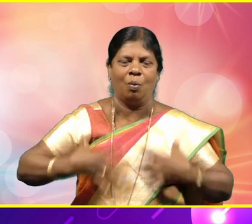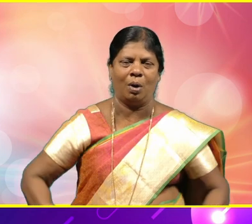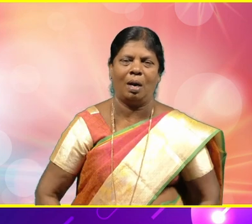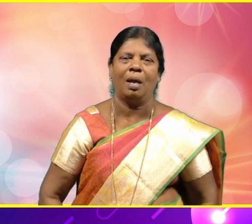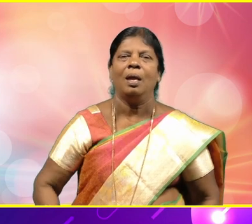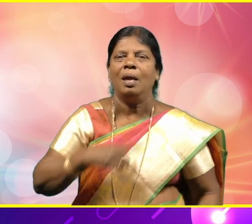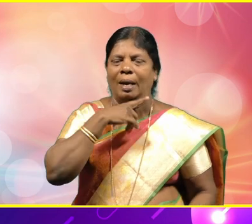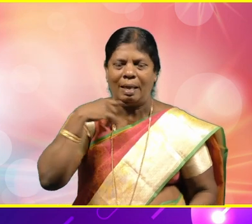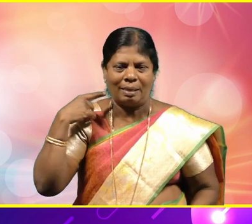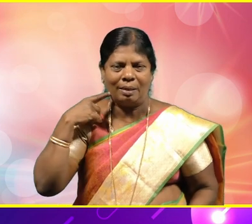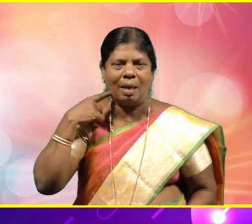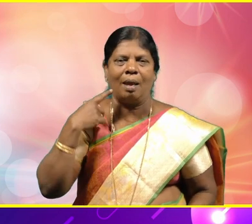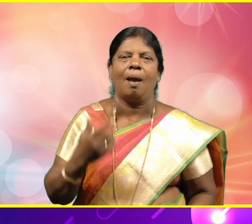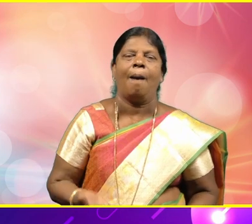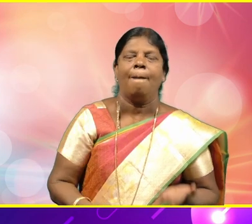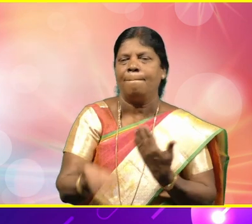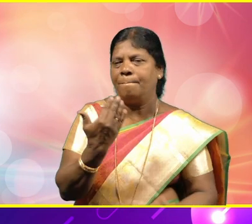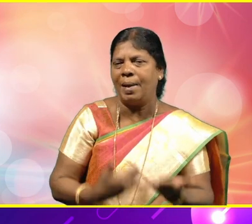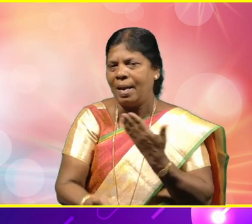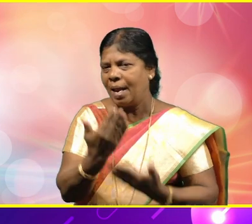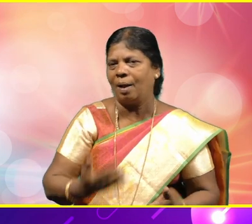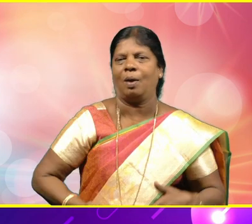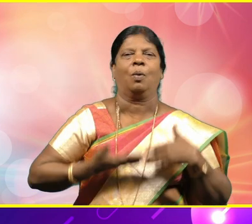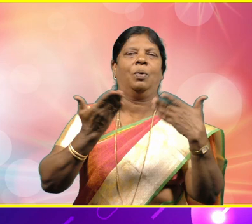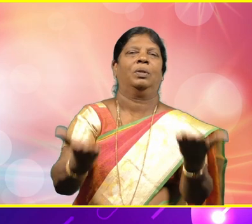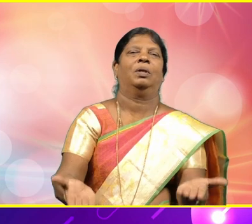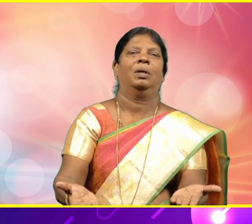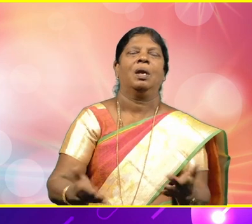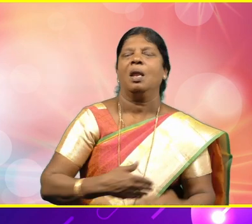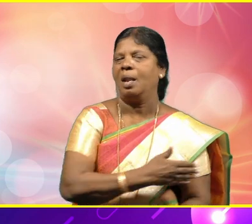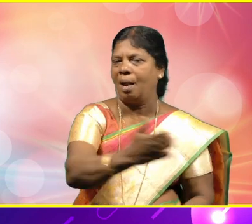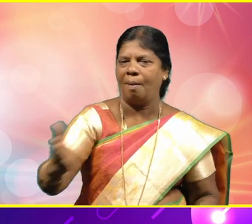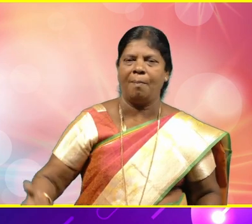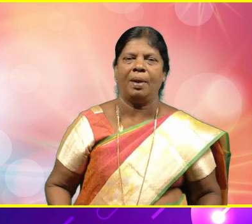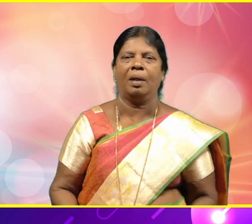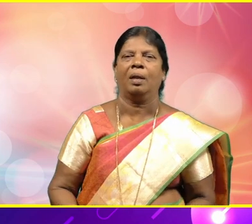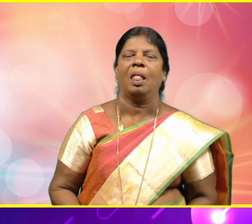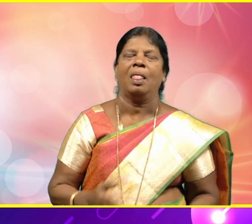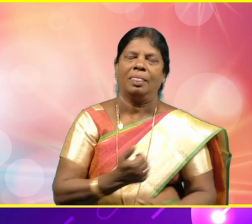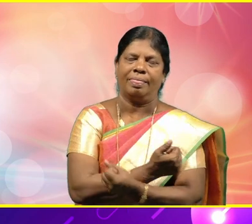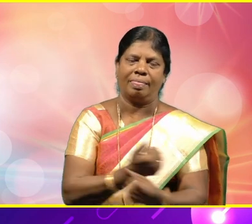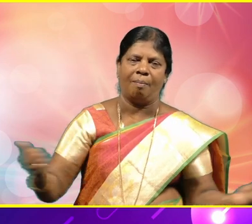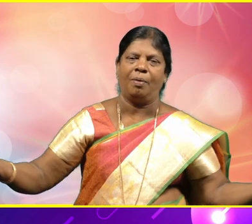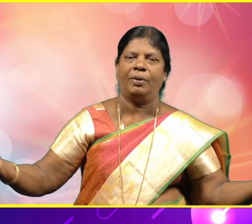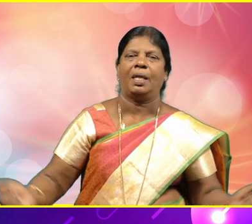உடலை, தம்முடைய இரத்தத்தை பலியாக கொடுத்து நம்மை